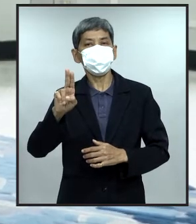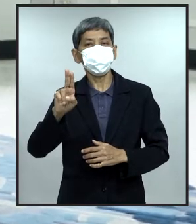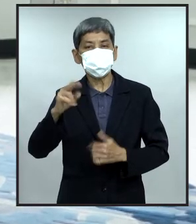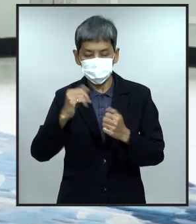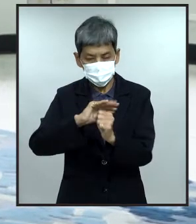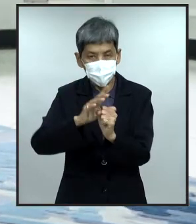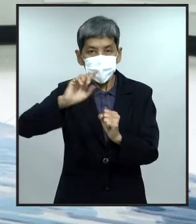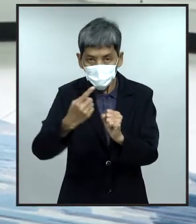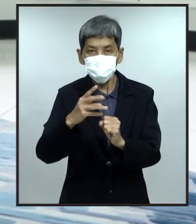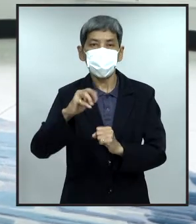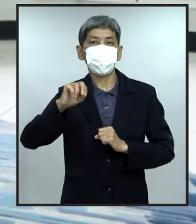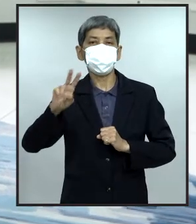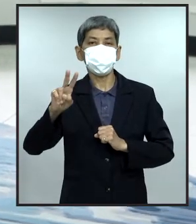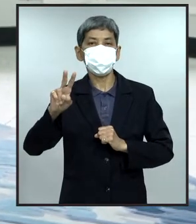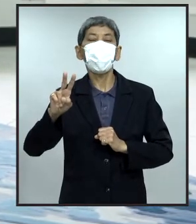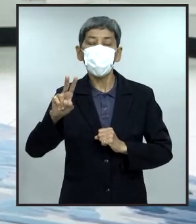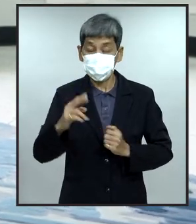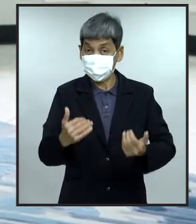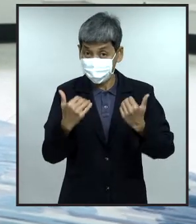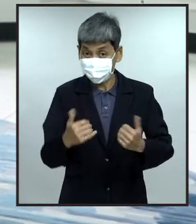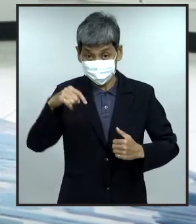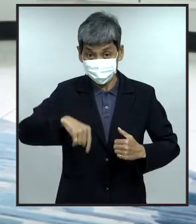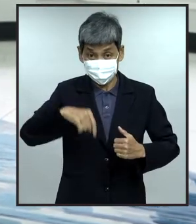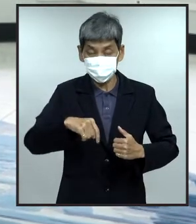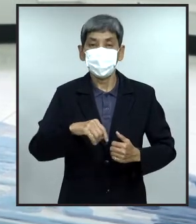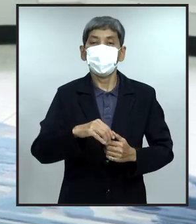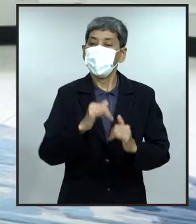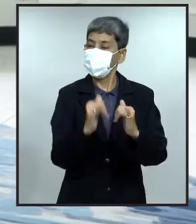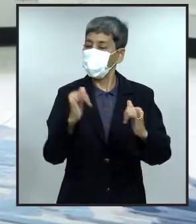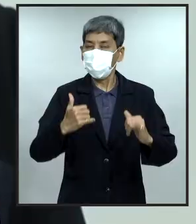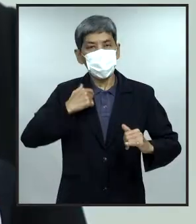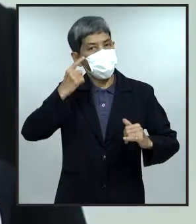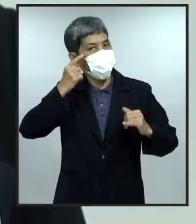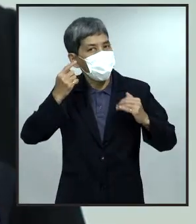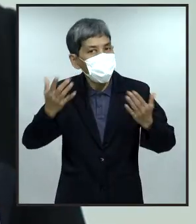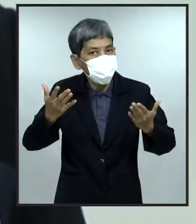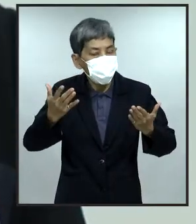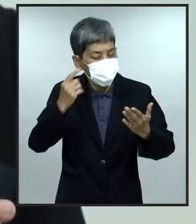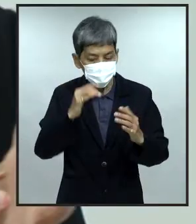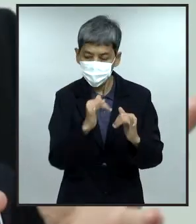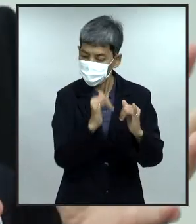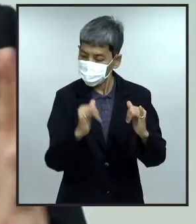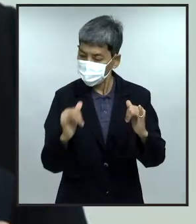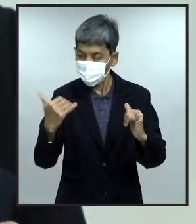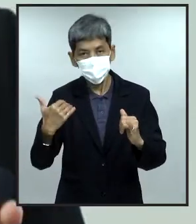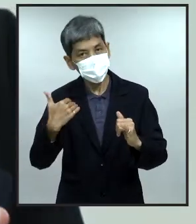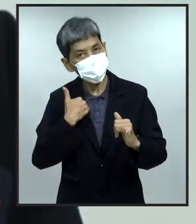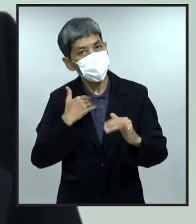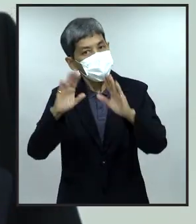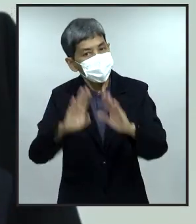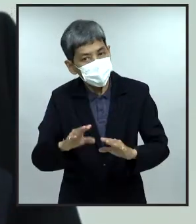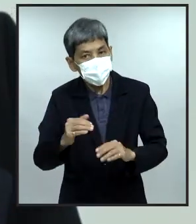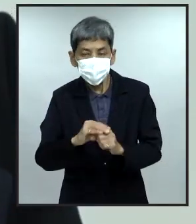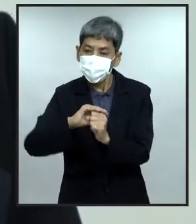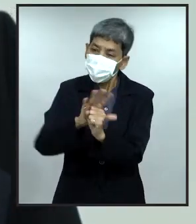กำลังมาทางนี้นะครับแล้วตอนนี้ที่นี่เปิดแล้วเนี่ยเราก็ไม่รู้ว่ามันจะมีเวฟอะไรที่จะมา